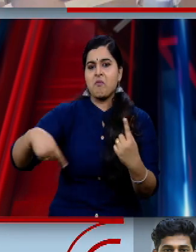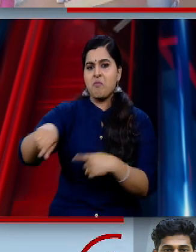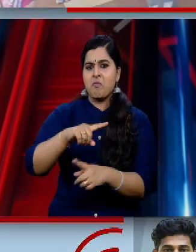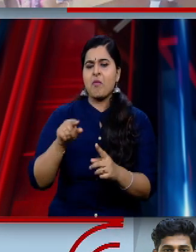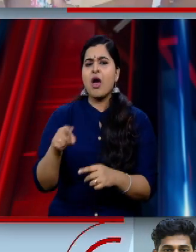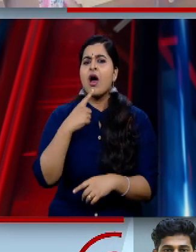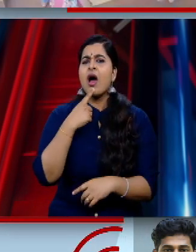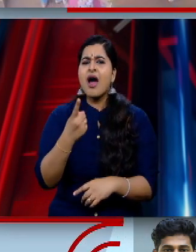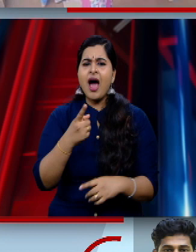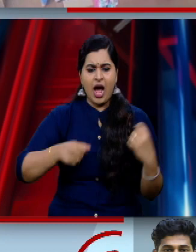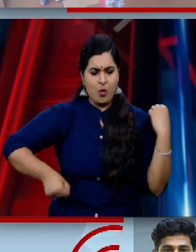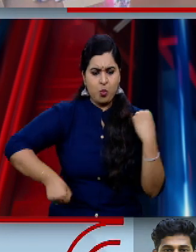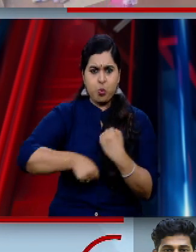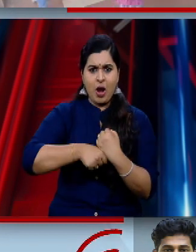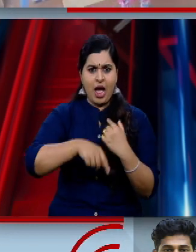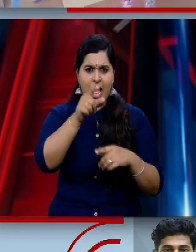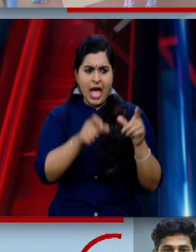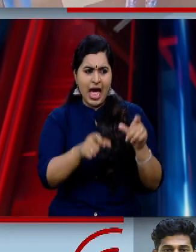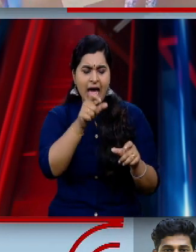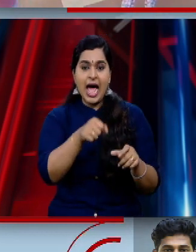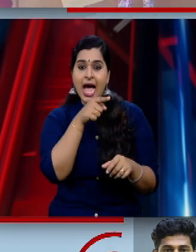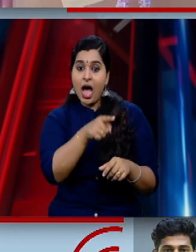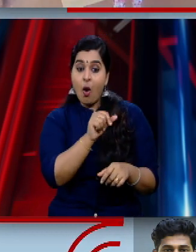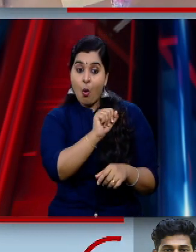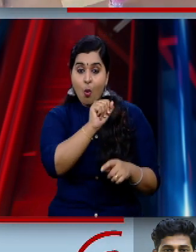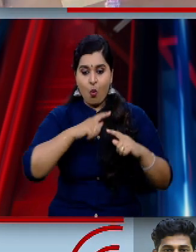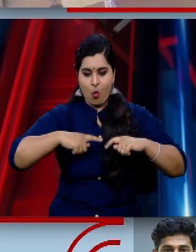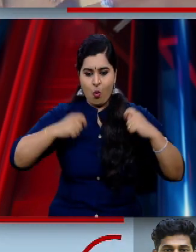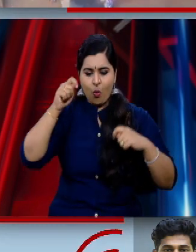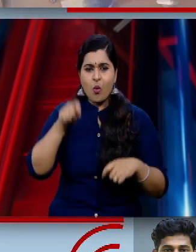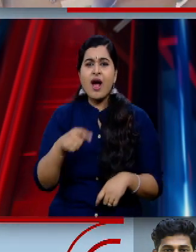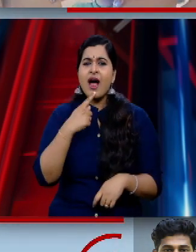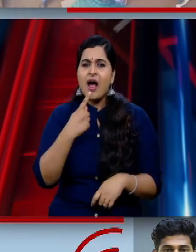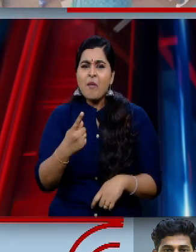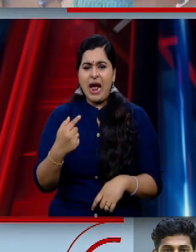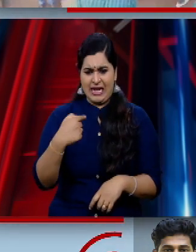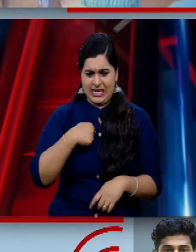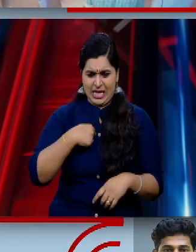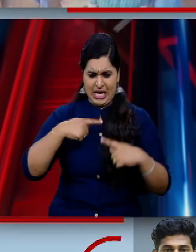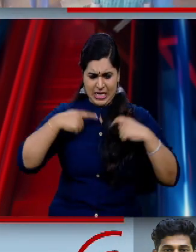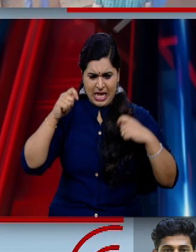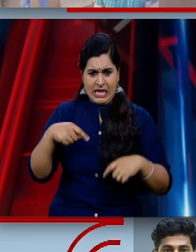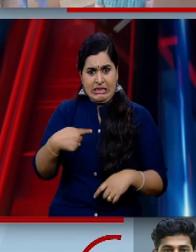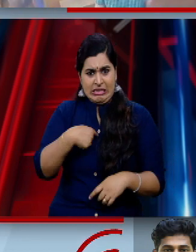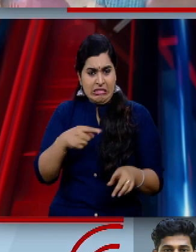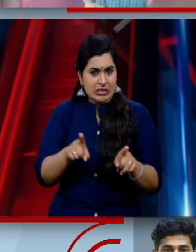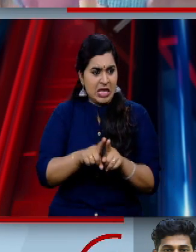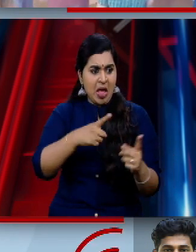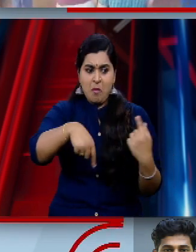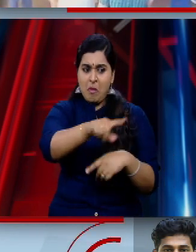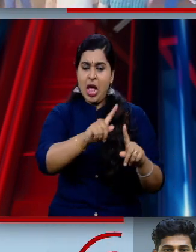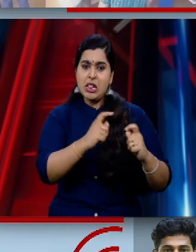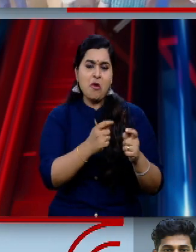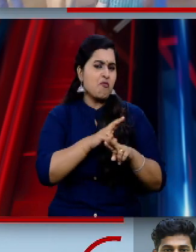സുരക്ഷാ ജീവനക്കാർക്ക് വേണ്ടി ഹാജര അഭിഭാഷകയാണ് ഇത്തരത്തിൽ പ്രതികളിൽ നിന്ന് തനിക്കും ഇപ്പോൾ ഈ സുരക്ഷാ ജീവനക്കാരെ ആളുകൾക്കുമൊക്കെ ഇപ്പോഴും ഭീഷണിയുണ്ട് എന്ന തരത്തിലുള്ള ഒരു വാദം